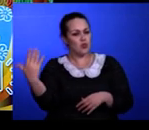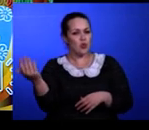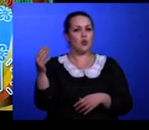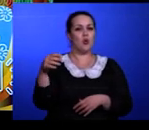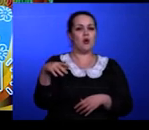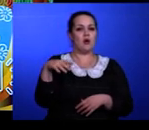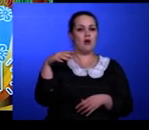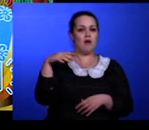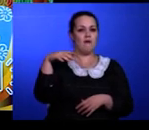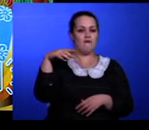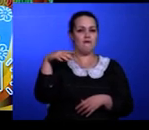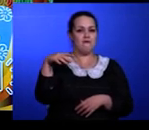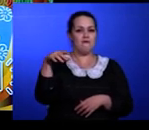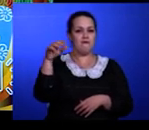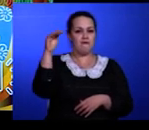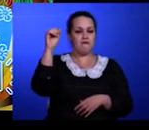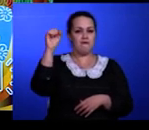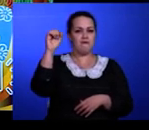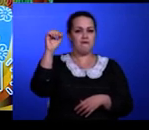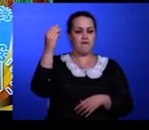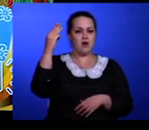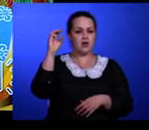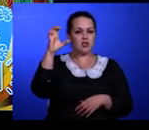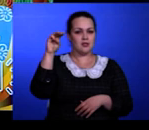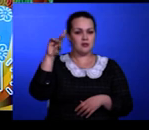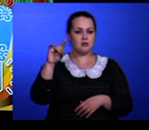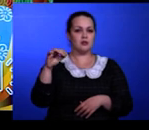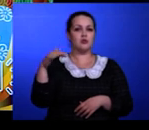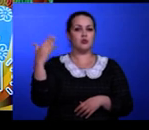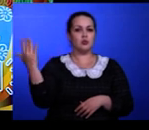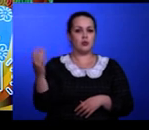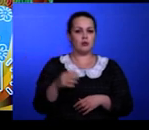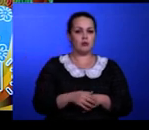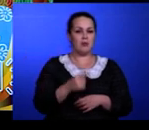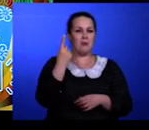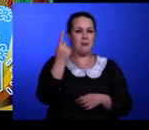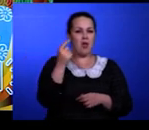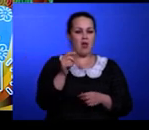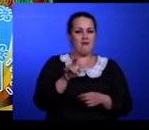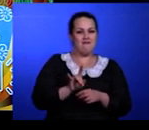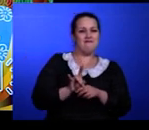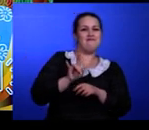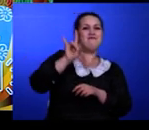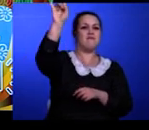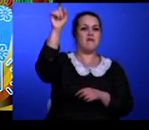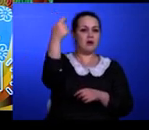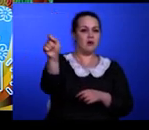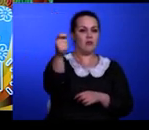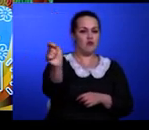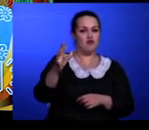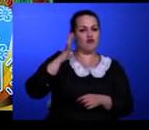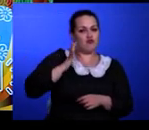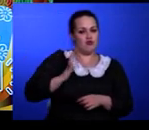летчиков юлдаш с трепетом ждал первого боевого вылета очень